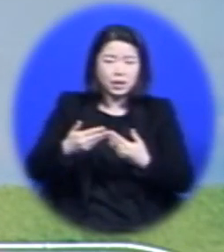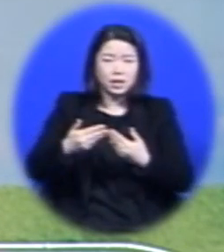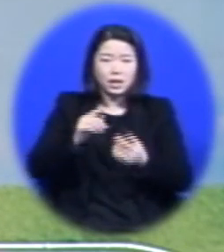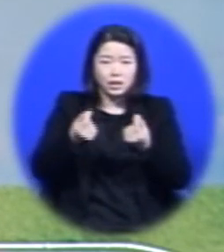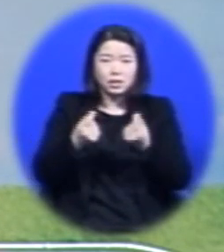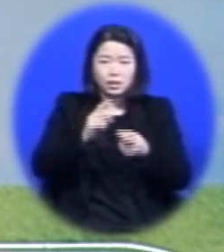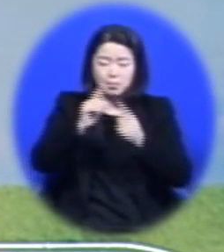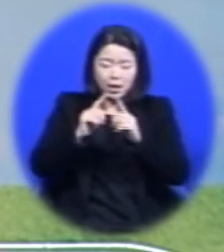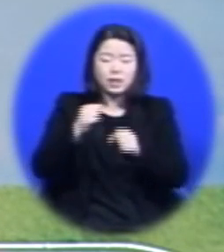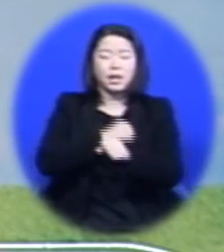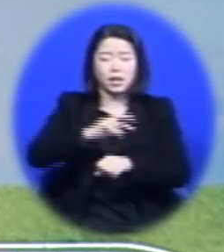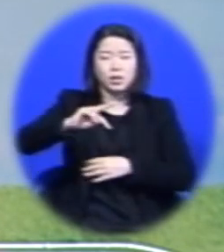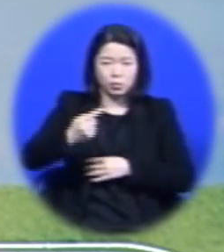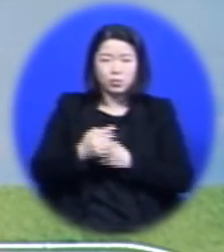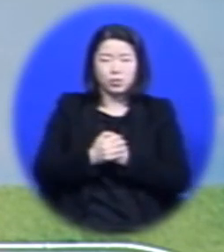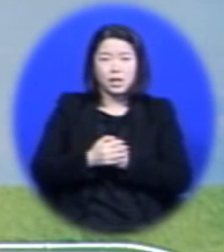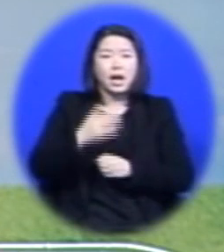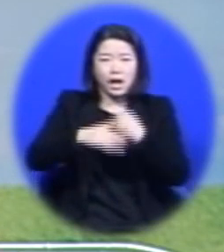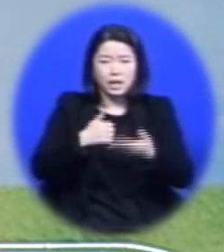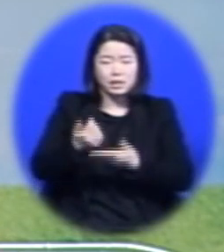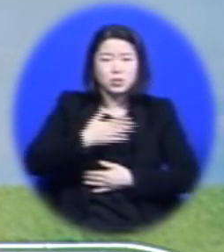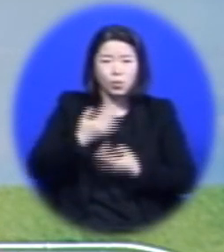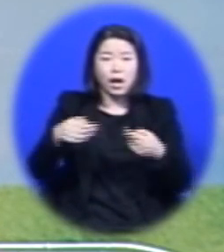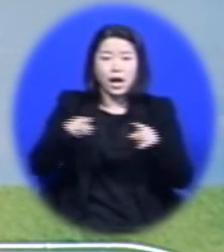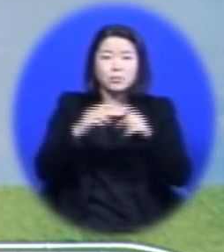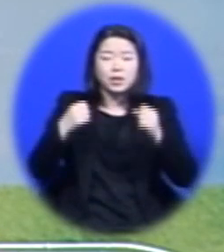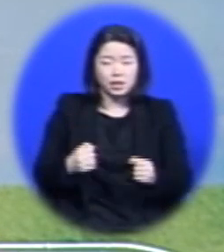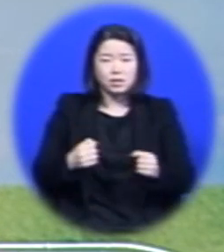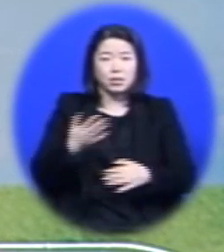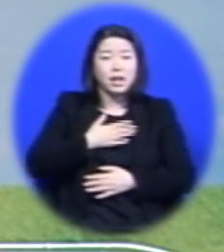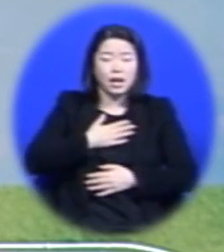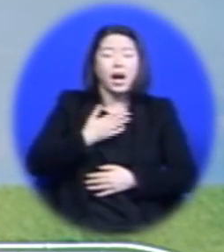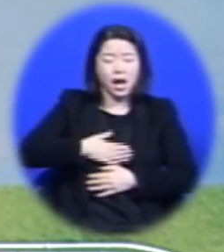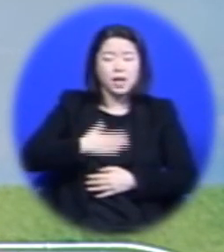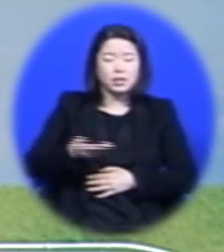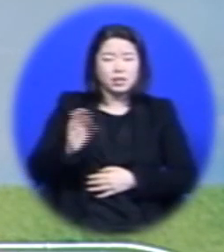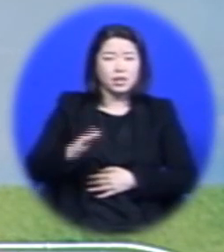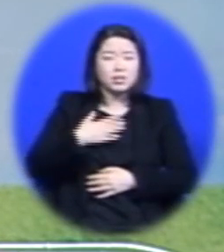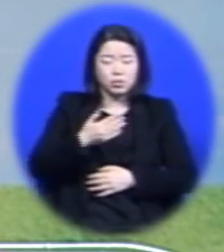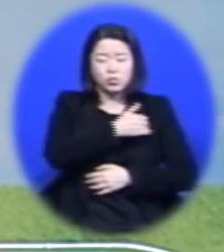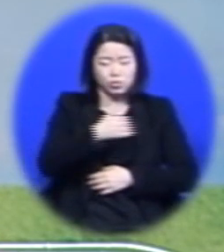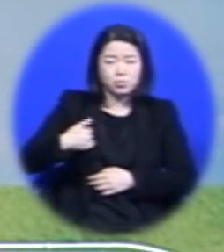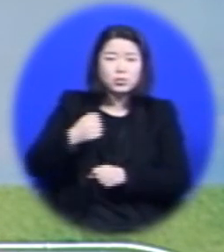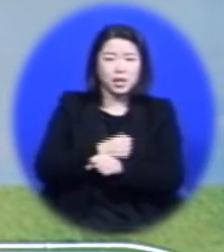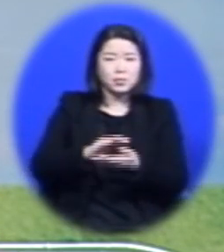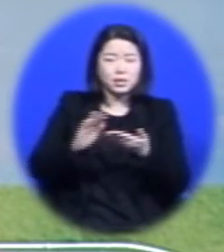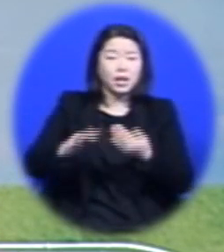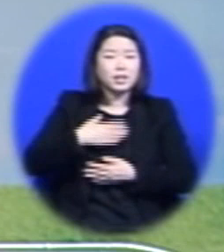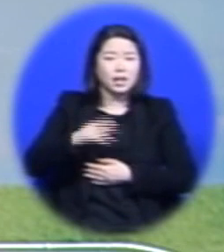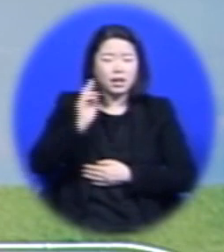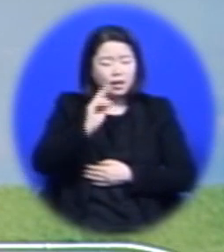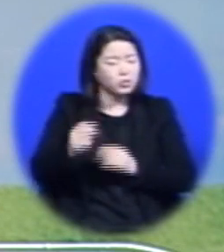이렇게 말한다 할지라도 하나님 저와 가지 계신 걸 내가 아는데 저 충분합니다 나는 아주